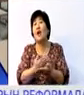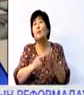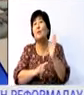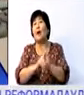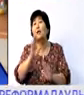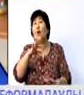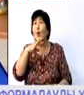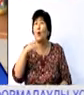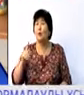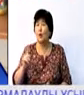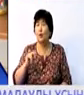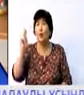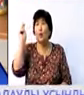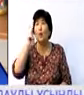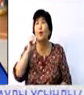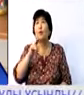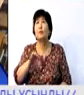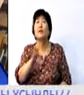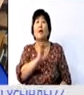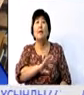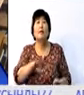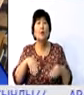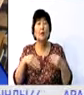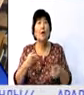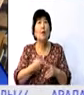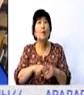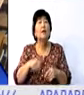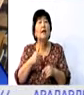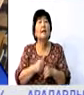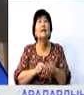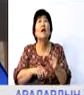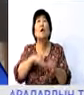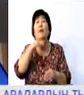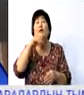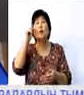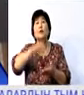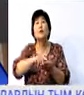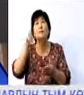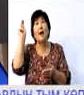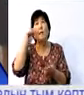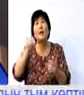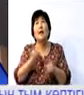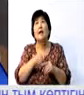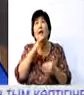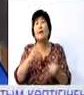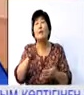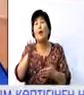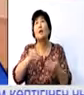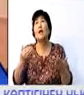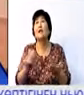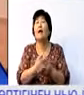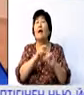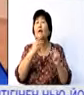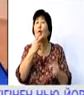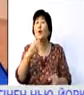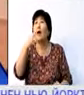тұр. Көптен күткен оқу корпусы пайдалануға берілді. Мұнда негізінен бастауыш сынып оқушылары білім алады. Заманауи үлгідегі жаңа ғимаратты